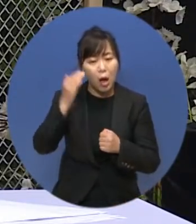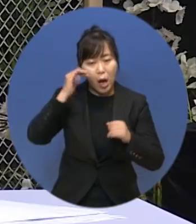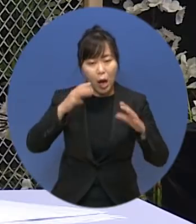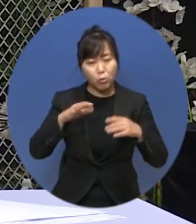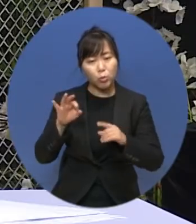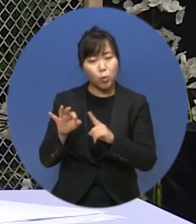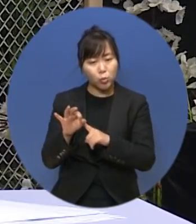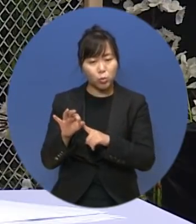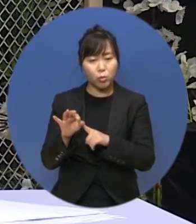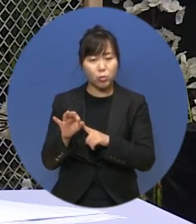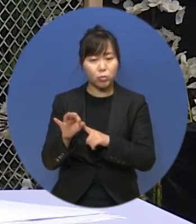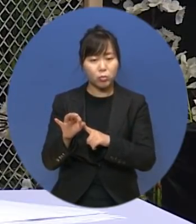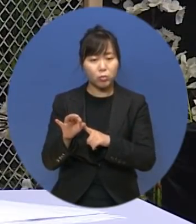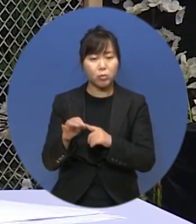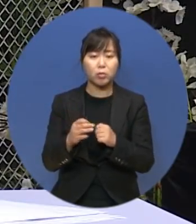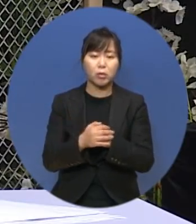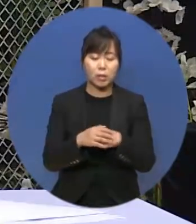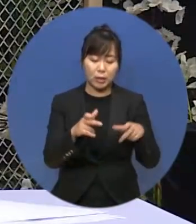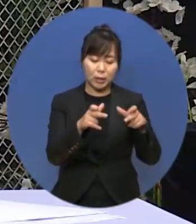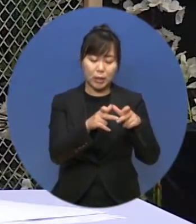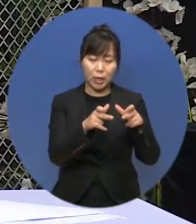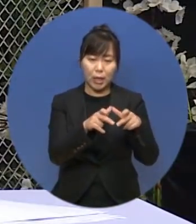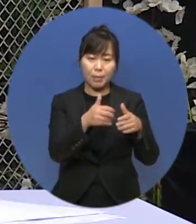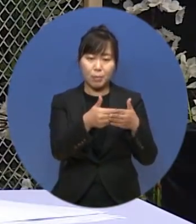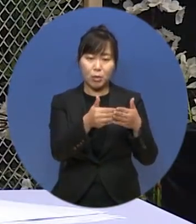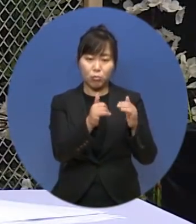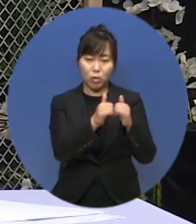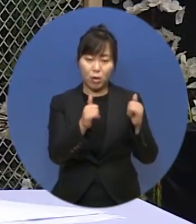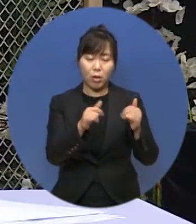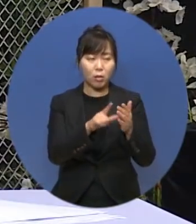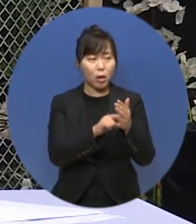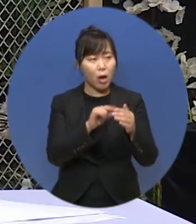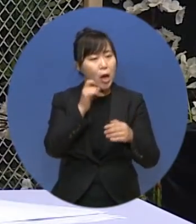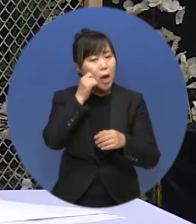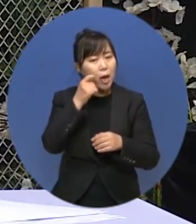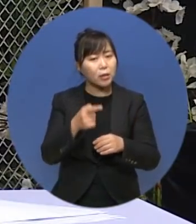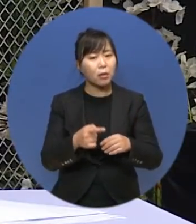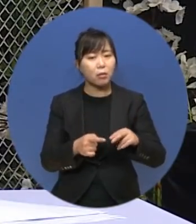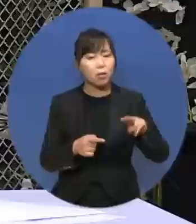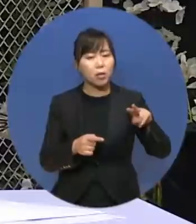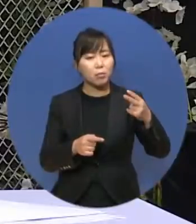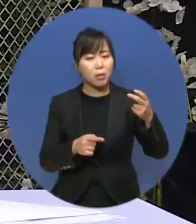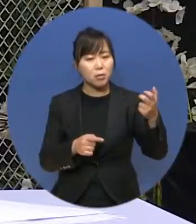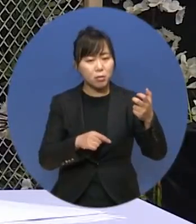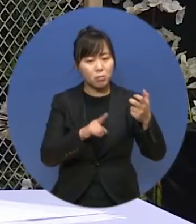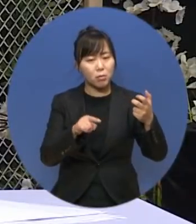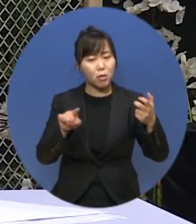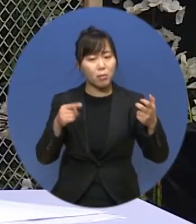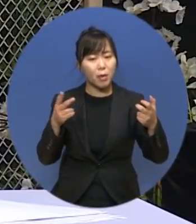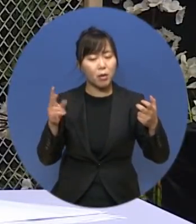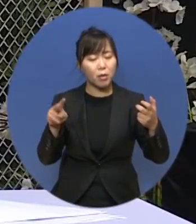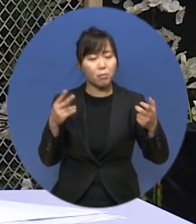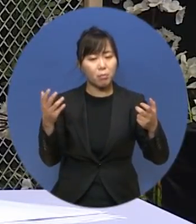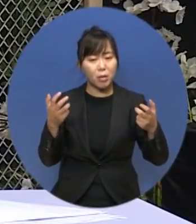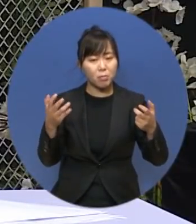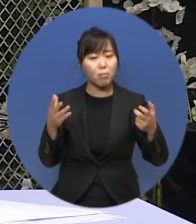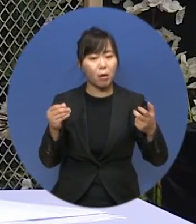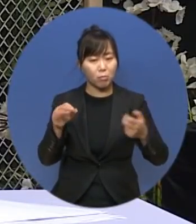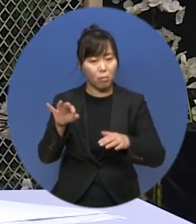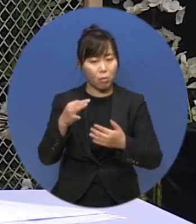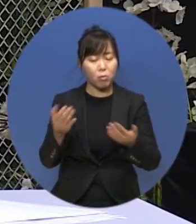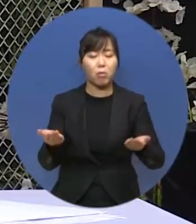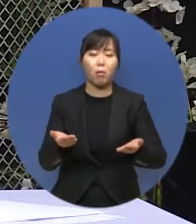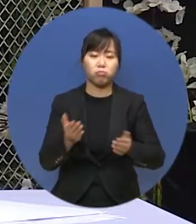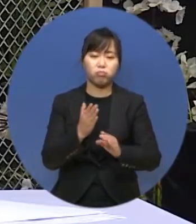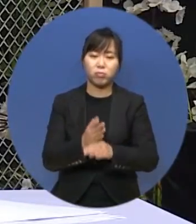돈으로 그 장애인 미술가가 한 270~80만 원을 받고 그렇게 그